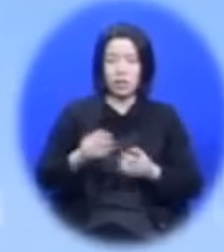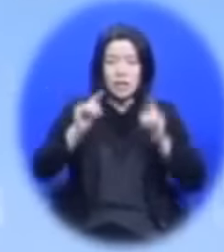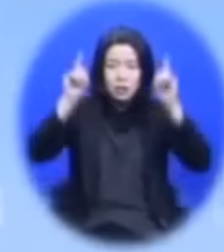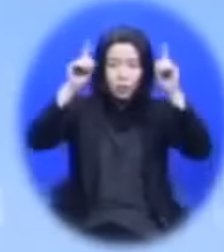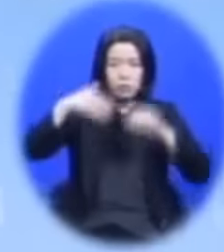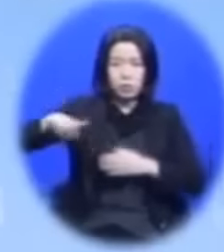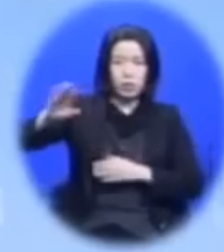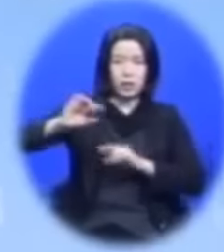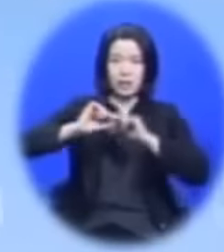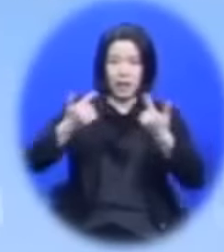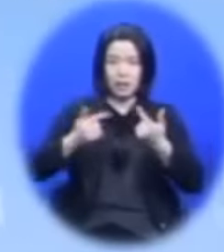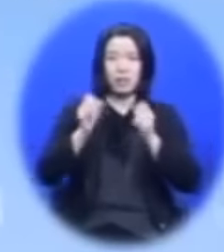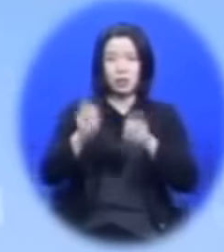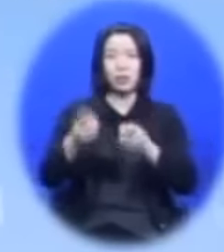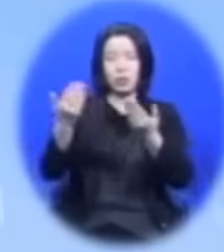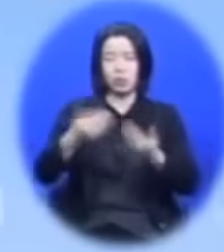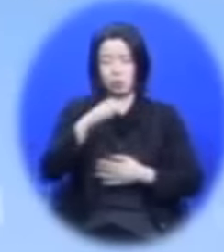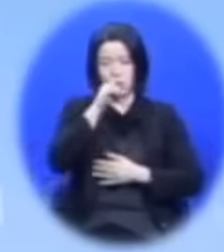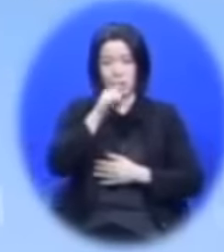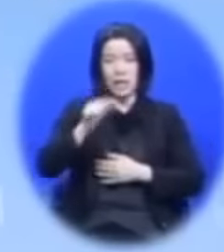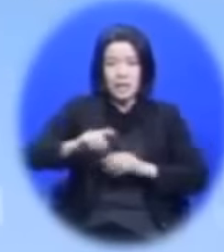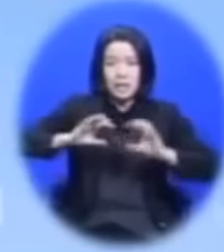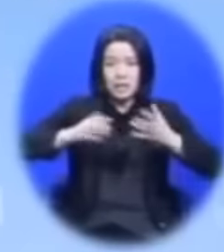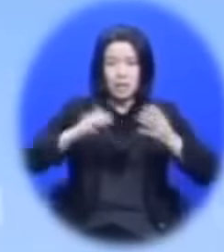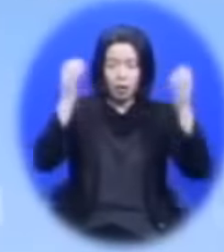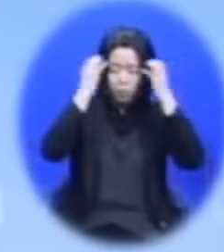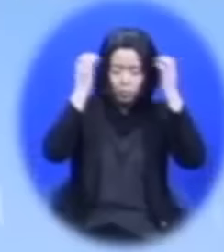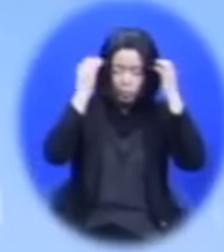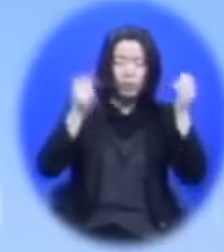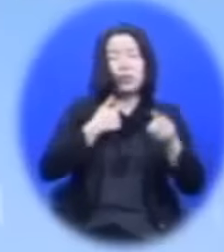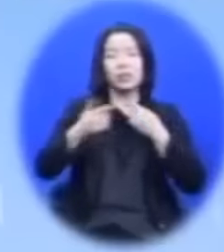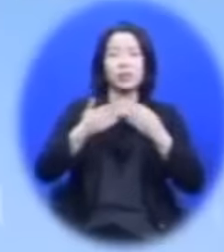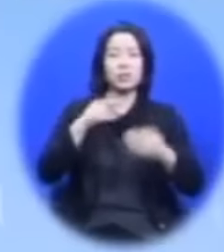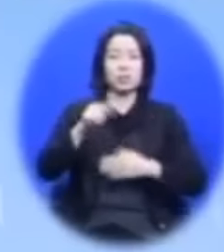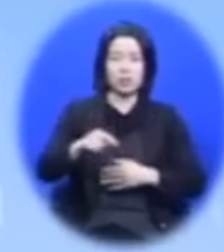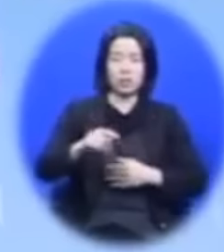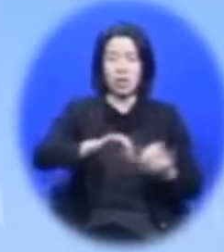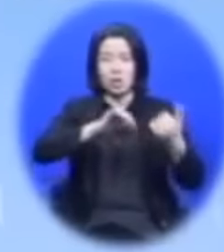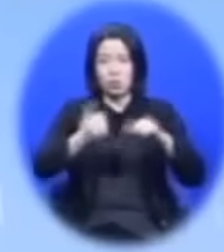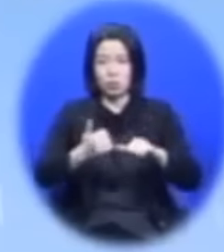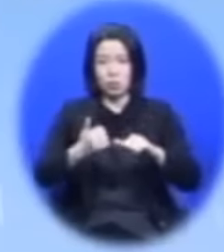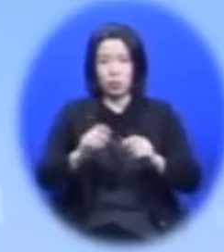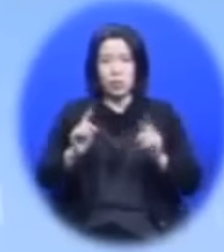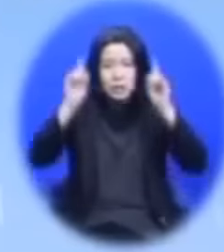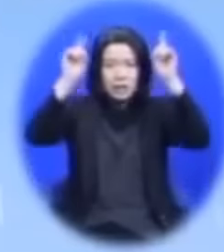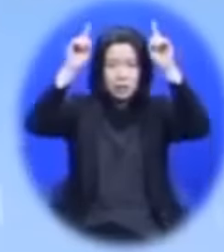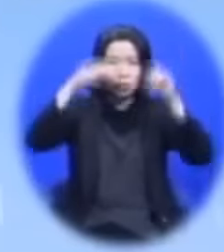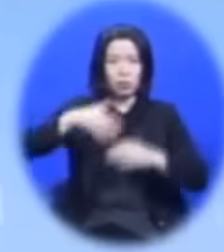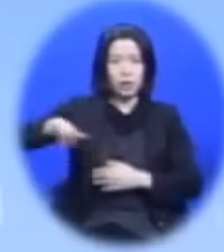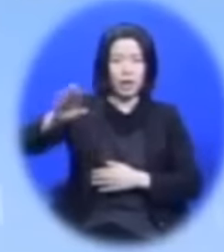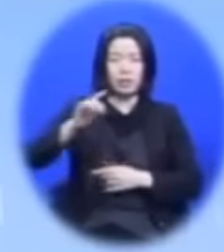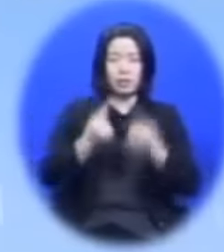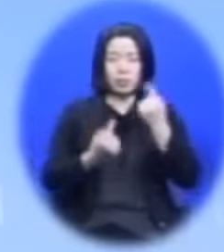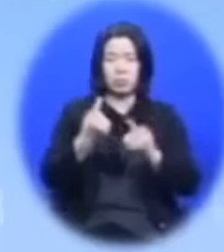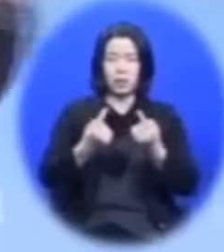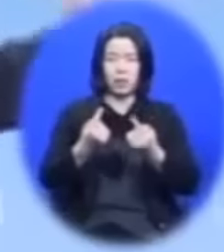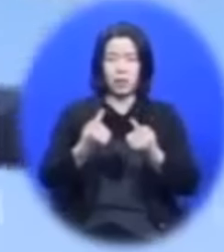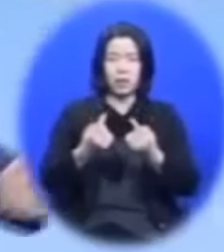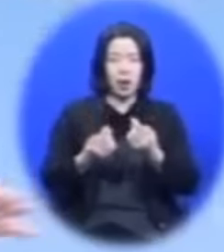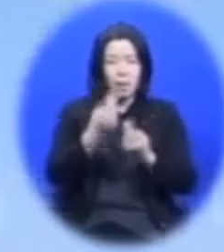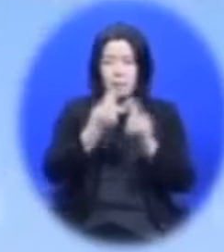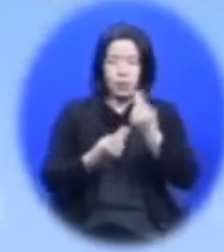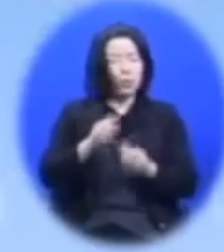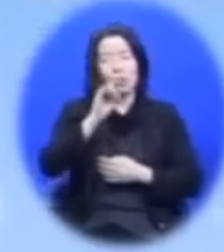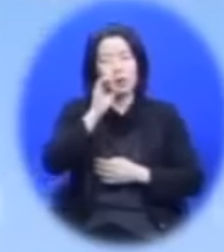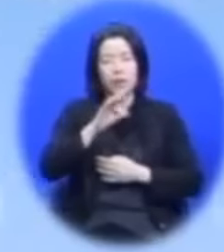기회를. 이 세상에서 고통을 겪는 것이 죽고 지옥 가는 것보다 이건 뭐 비교할 수